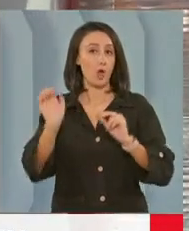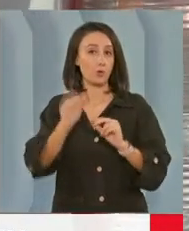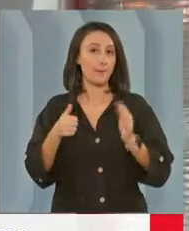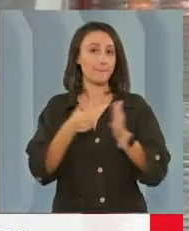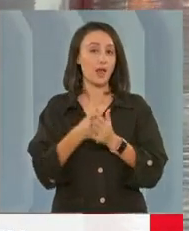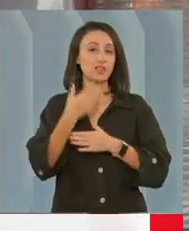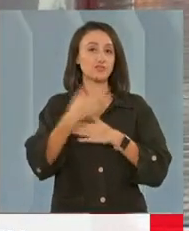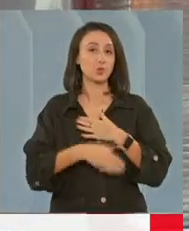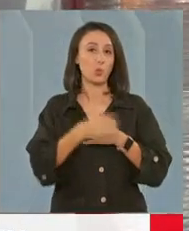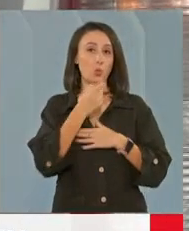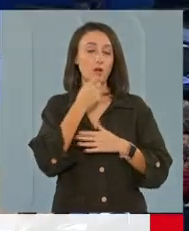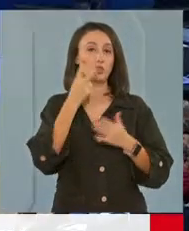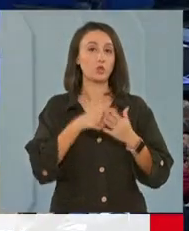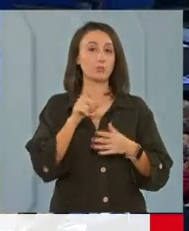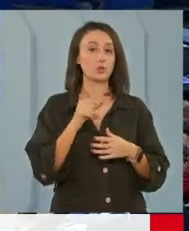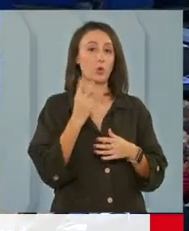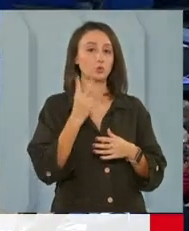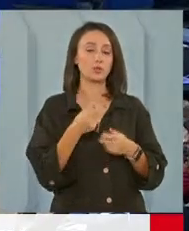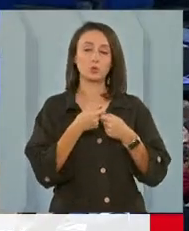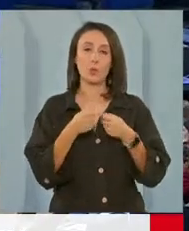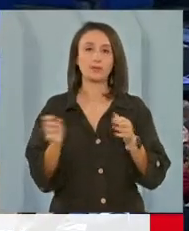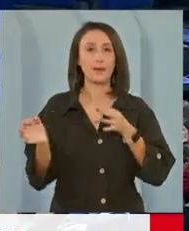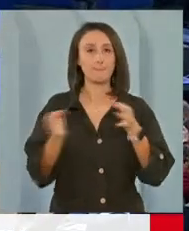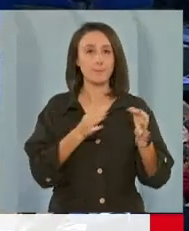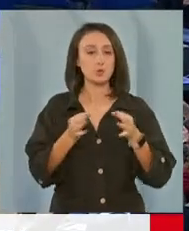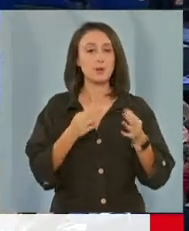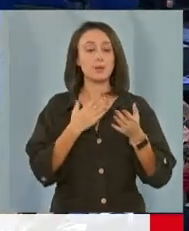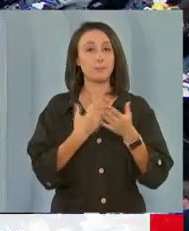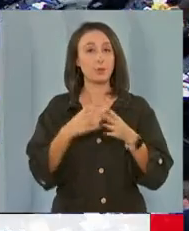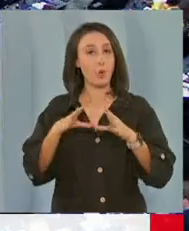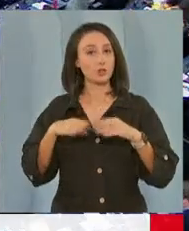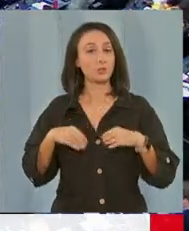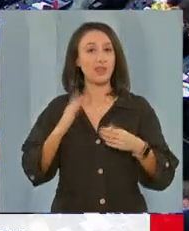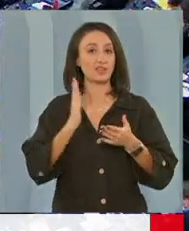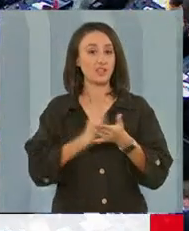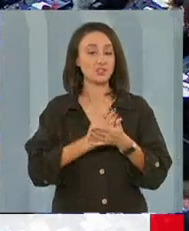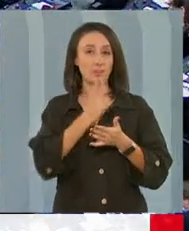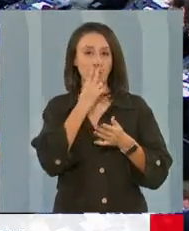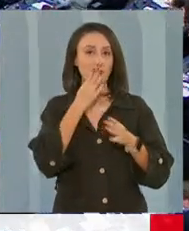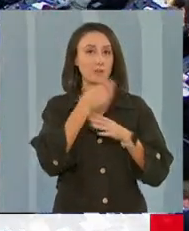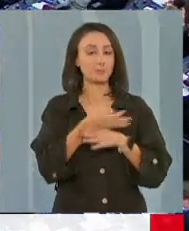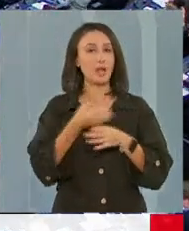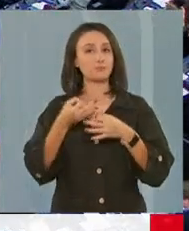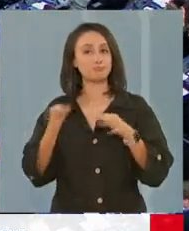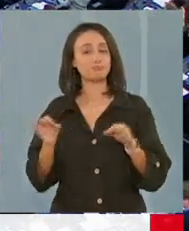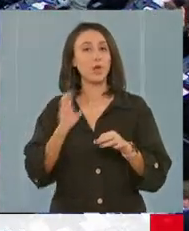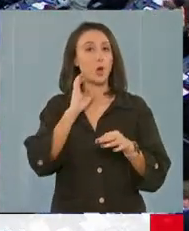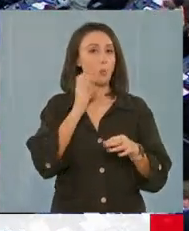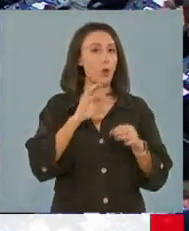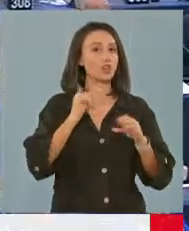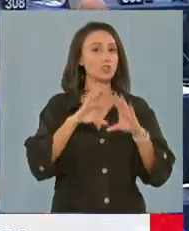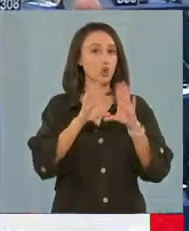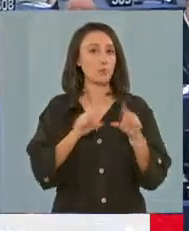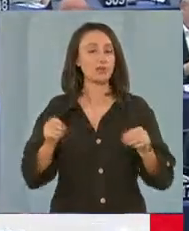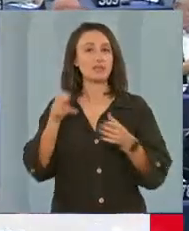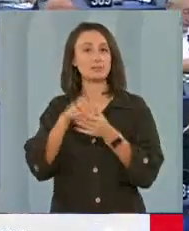până la sfârșitul anului 2022 să ia toate măsurile necesare pentru a adopta decizia privind admiterea României și Bulgariei în spațiul Schengen